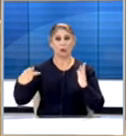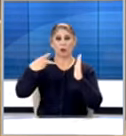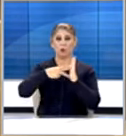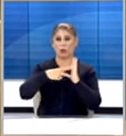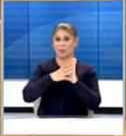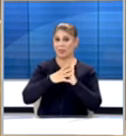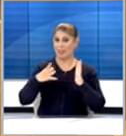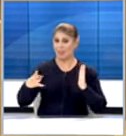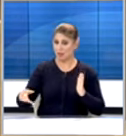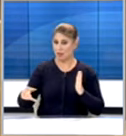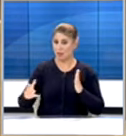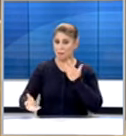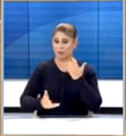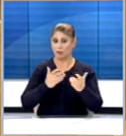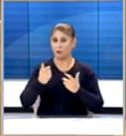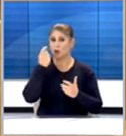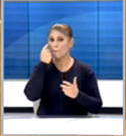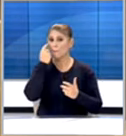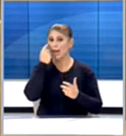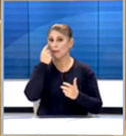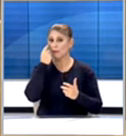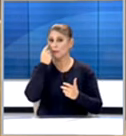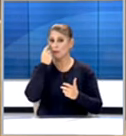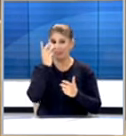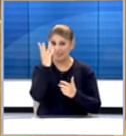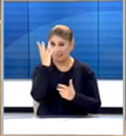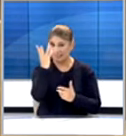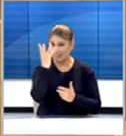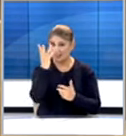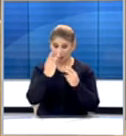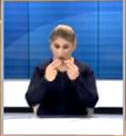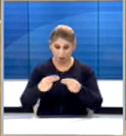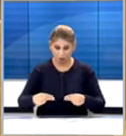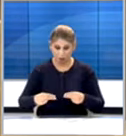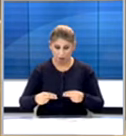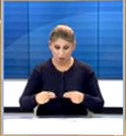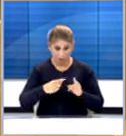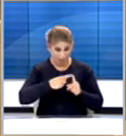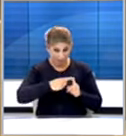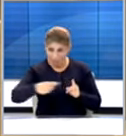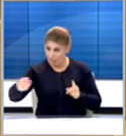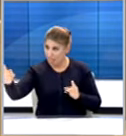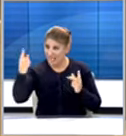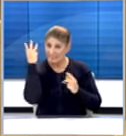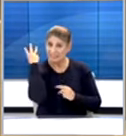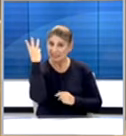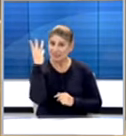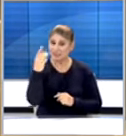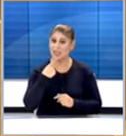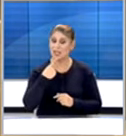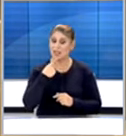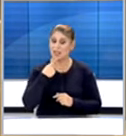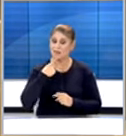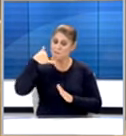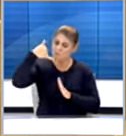2019 με τη φωτιά στο μάτι. Συμπίπτουν όλα ότι χρειάζεται μια ριζική αλλαγή του εθνικού